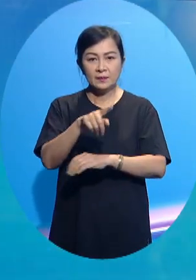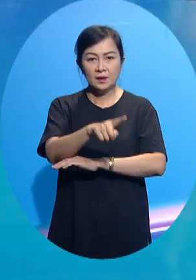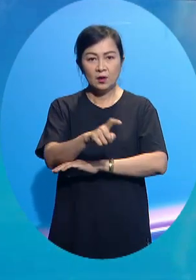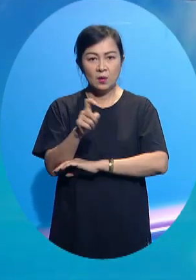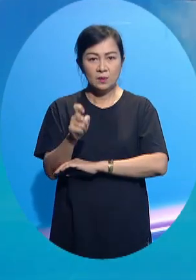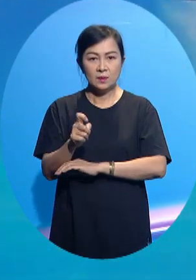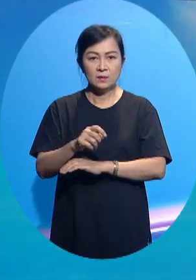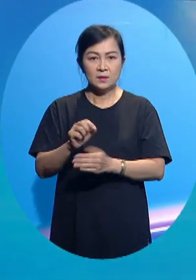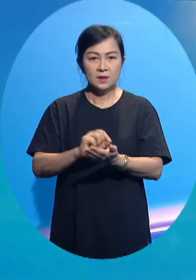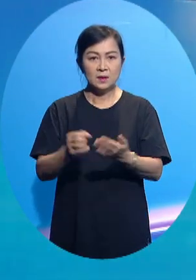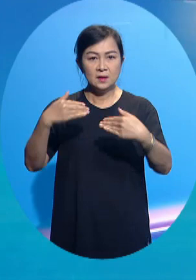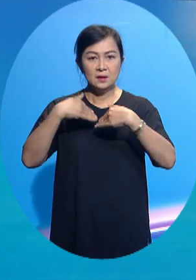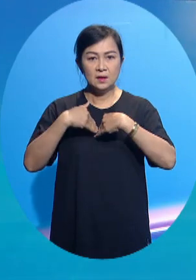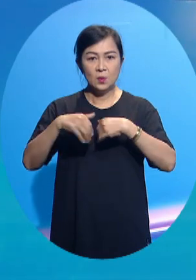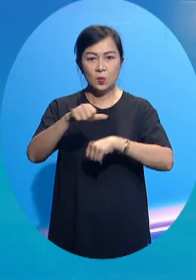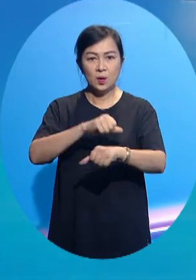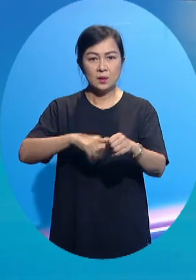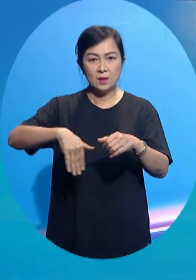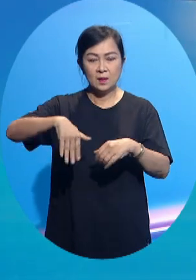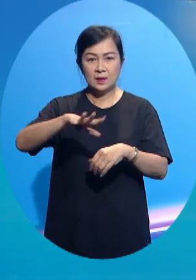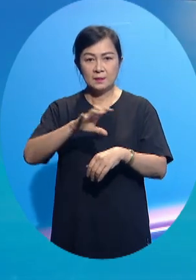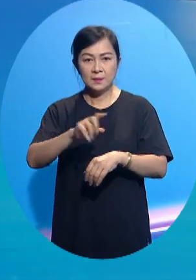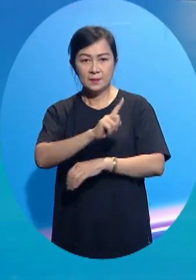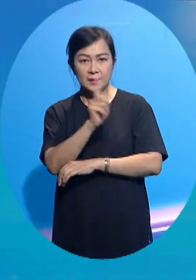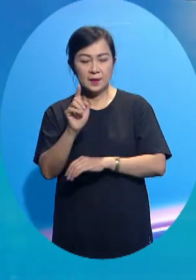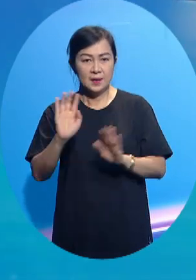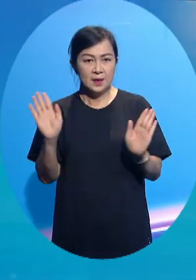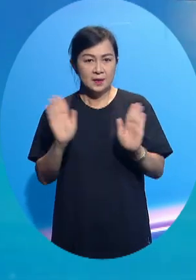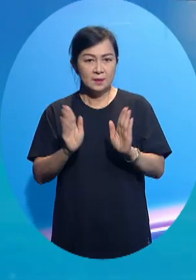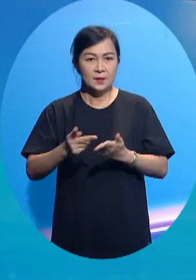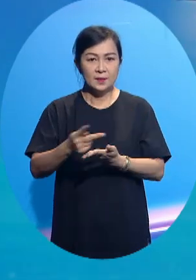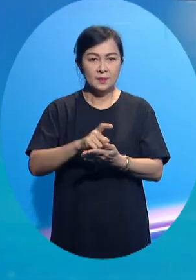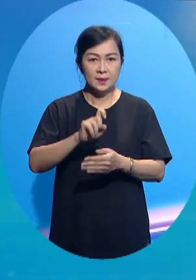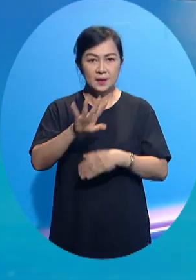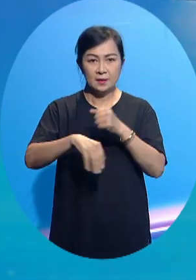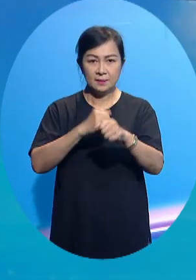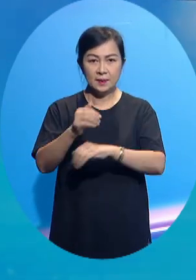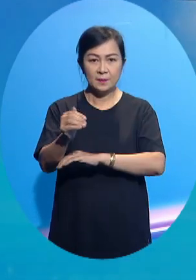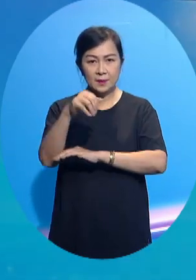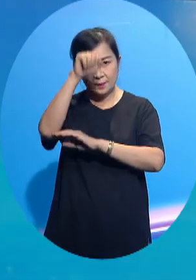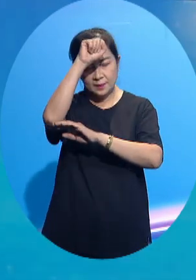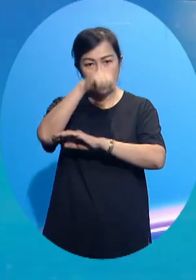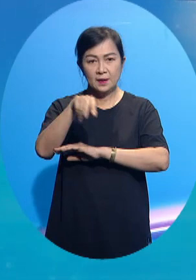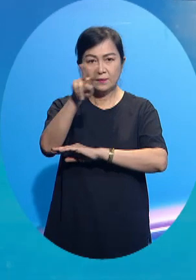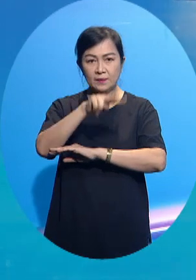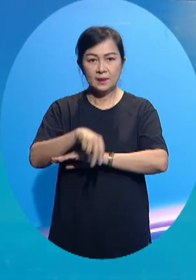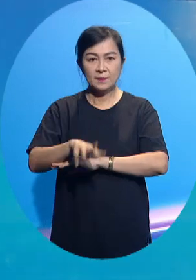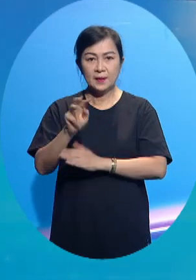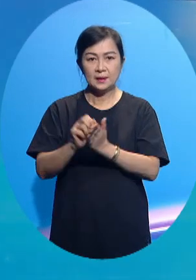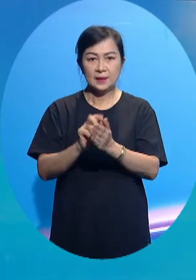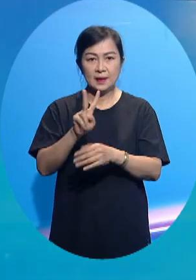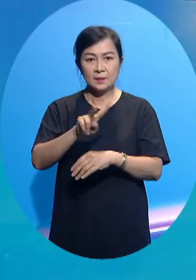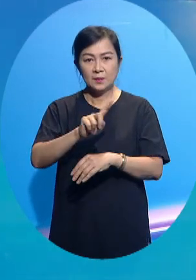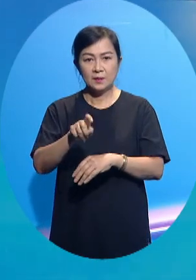trình được thành phố đăng ký hưởng ứng đợt hoạt động cao điểm 500 ngày thi đua chào mừng kỷ niệm 95 năm ngày thành lập Đảng cộng sản Việt Nam 3